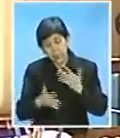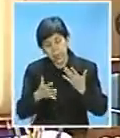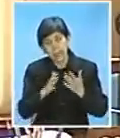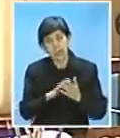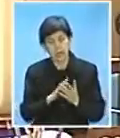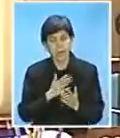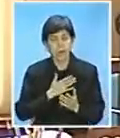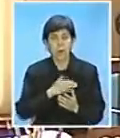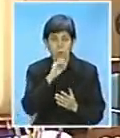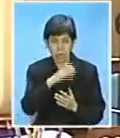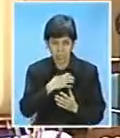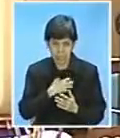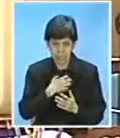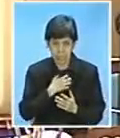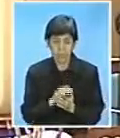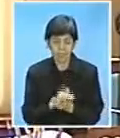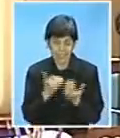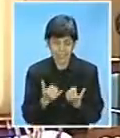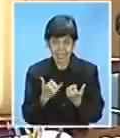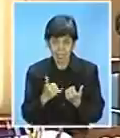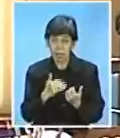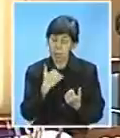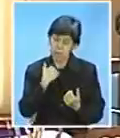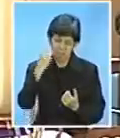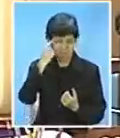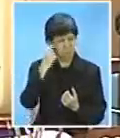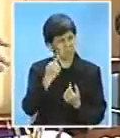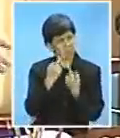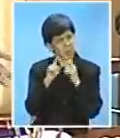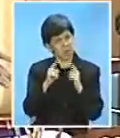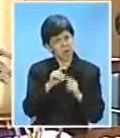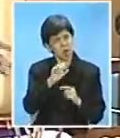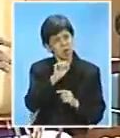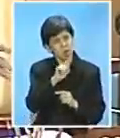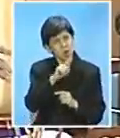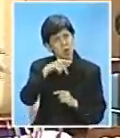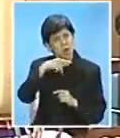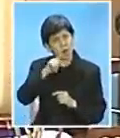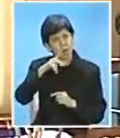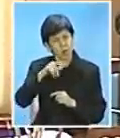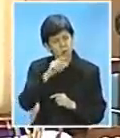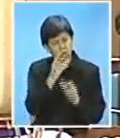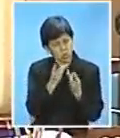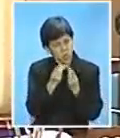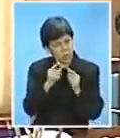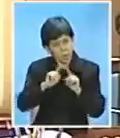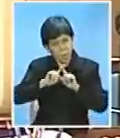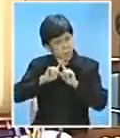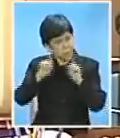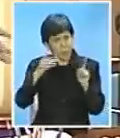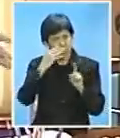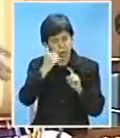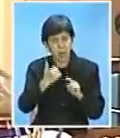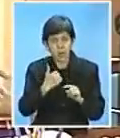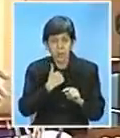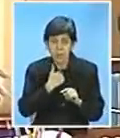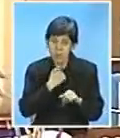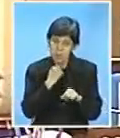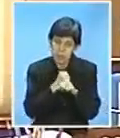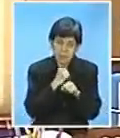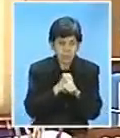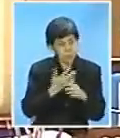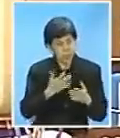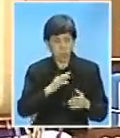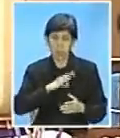ราะนั้นก็เลยกราบเรียนนะครับต่อที่ประชุมนะครับว่าเดี๋ยวถ้าว่าเอ๊ะทำไมทางสปภ.ถึงมีตัวเลขยืนยันไม่ตรงกันแล้วก็ท่านไร้ประสิทธิภาพผ